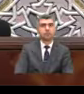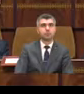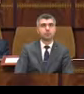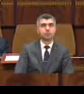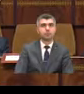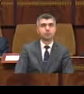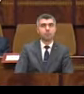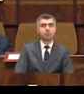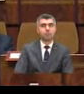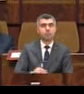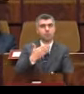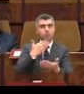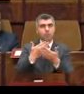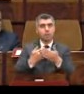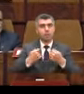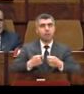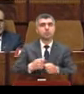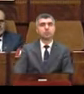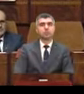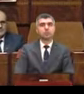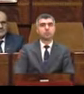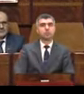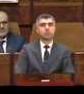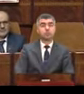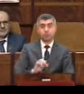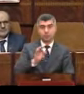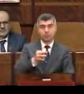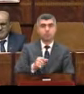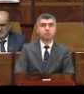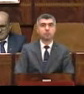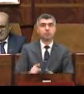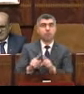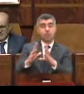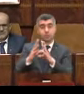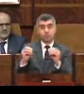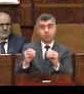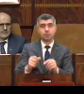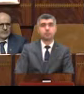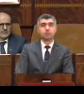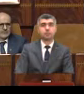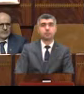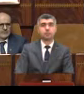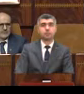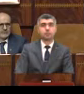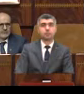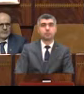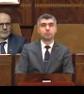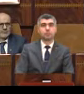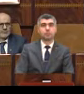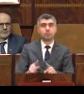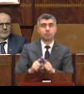شكرا السيد الرئيس. وفعلا يعني هذه القضية ديال الغياب يعني